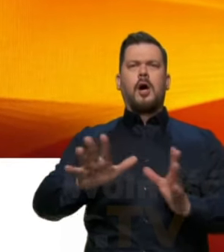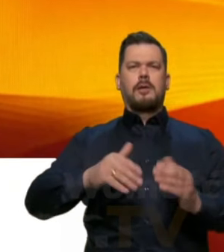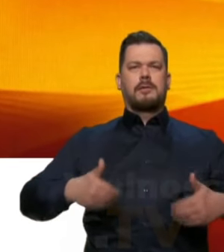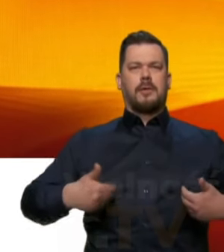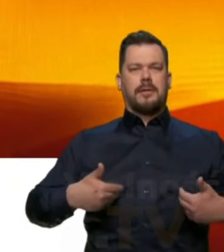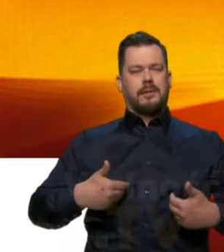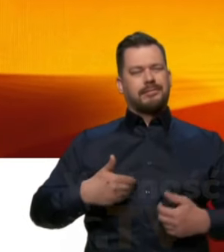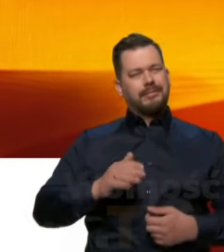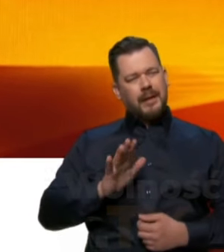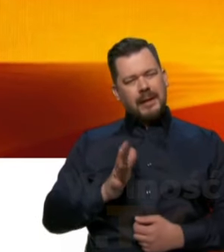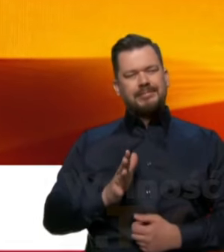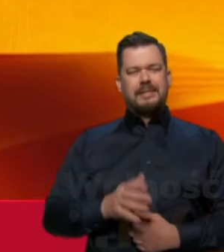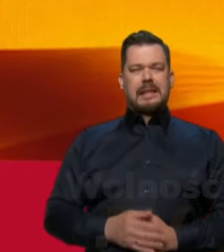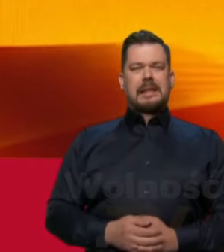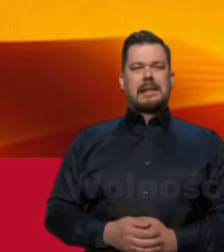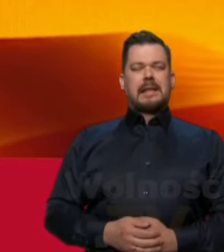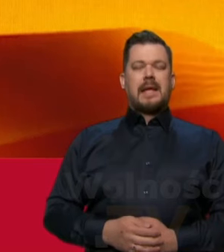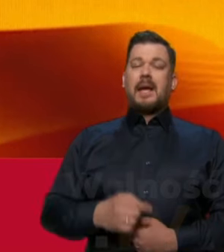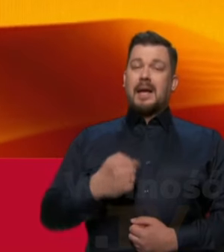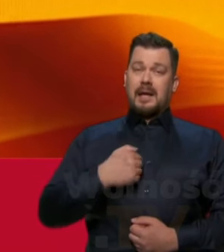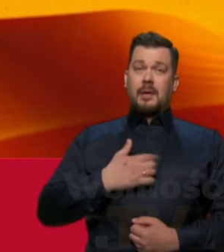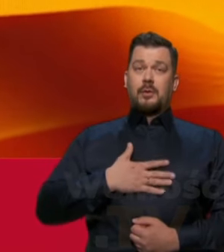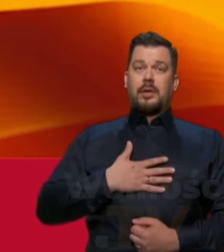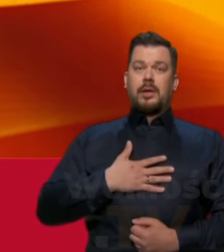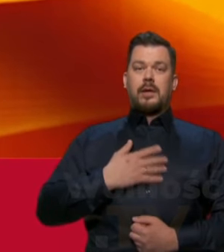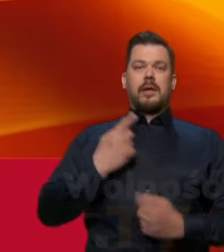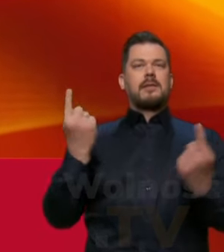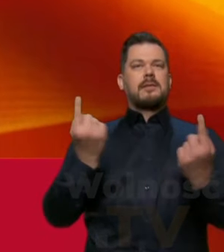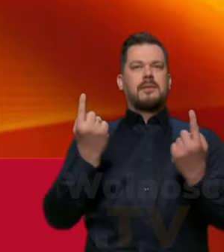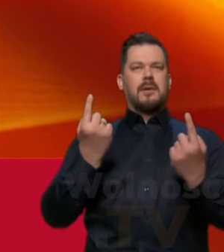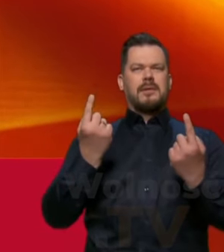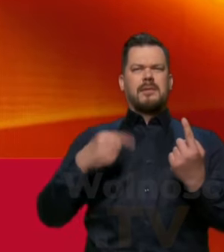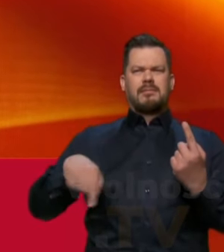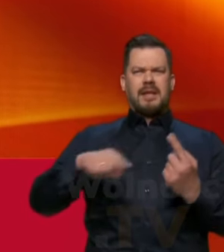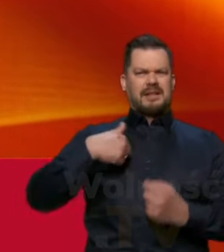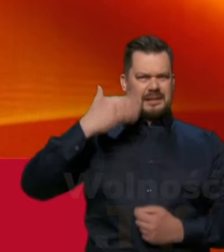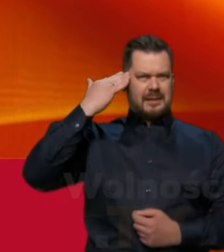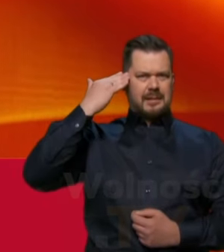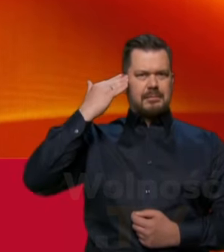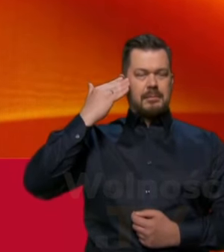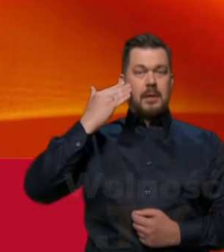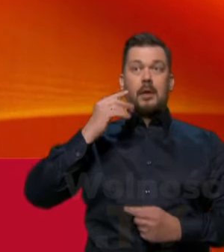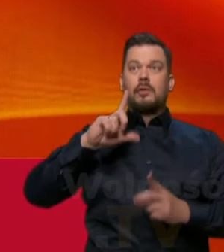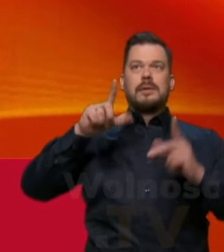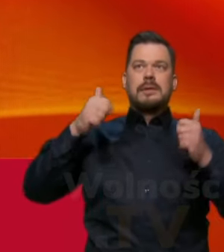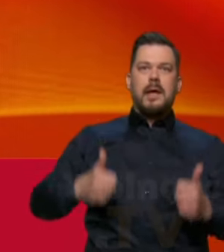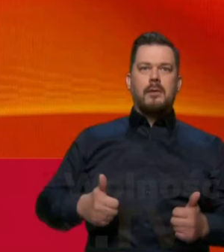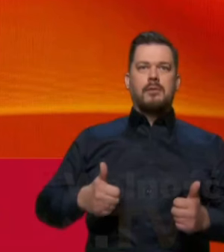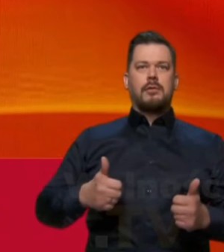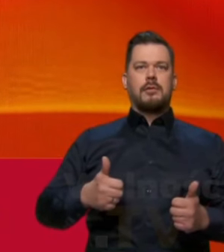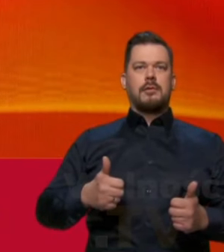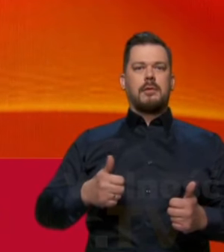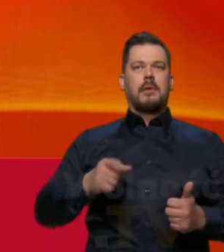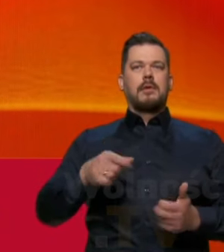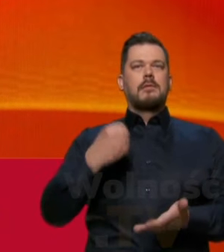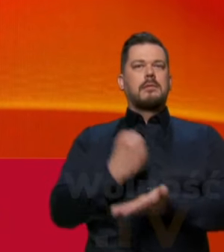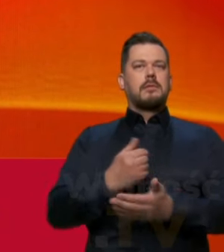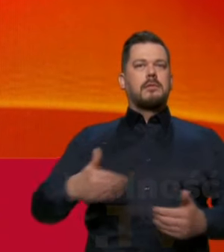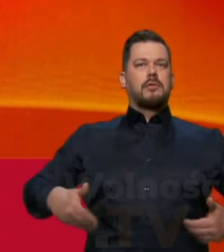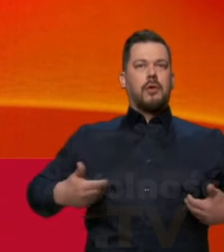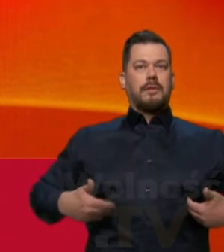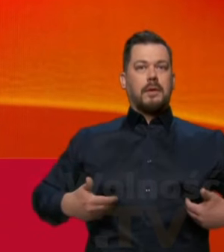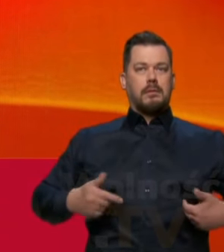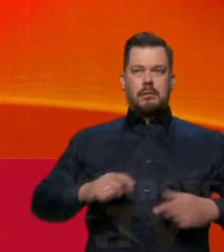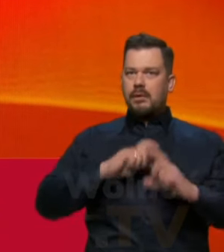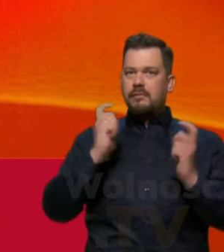zdrowia. Jestem w takiej sytuacji i większość ludzi, których znam, że jak przychodzi co do czego, to jeżeli chodzi o kwestie zdrowia, to za